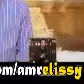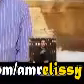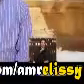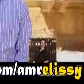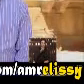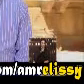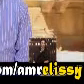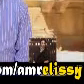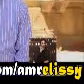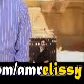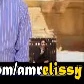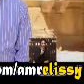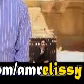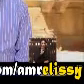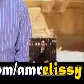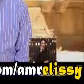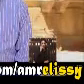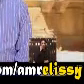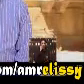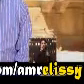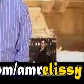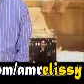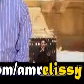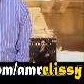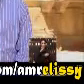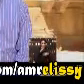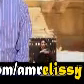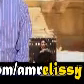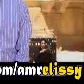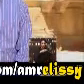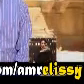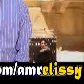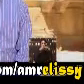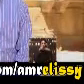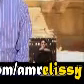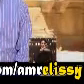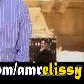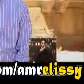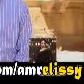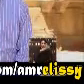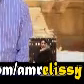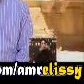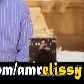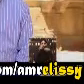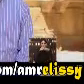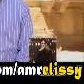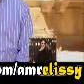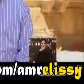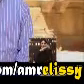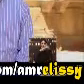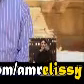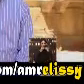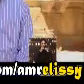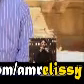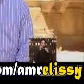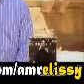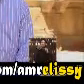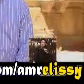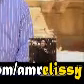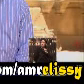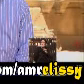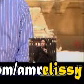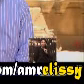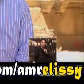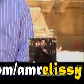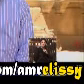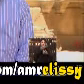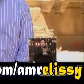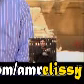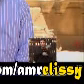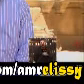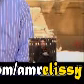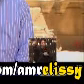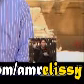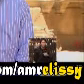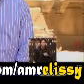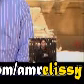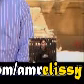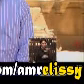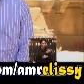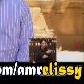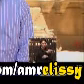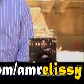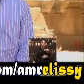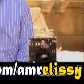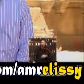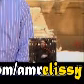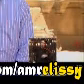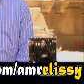أظن أن العمارات اللي شفناها الجديدة دي نقدر نسكن فيها الأهالي بدل ما هي مهجورة. كمان مطالب السيد المحافظ